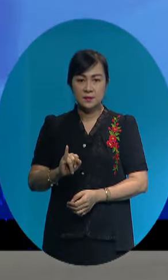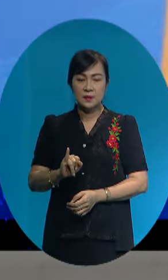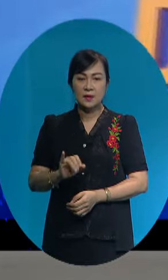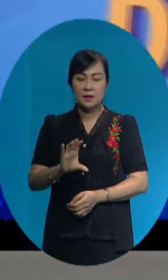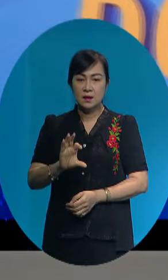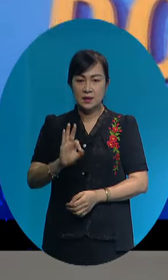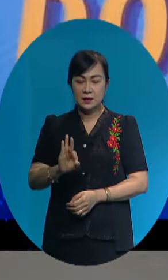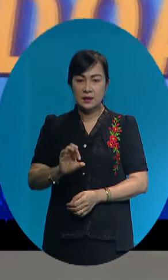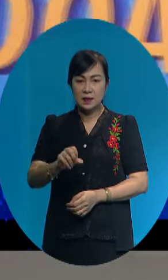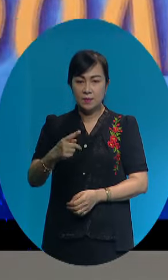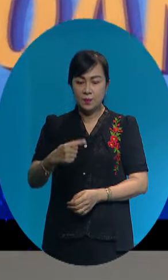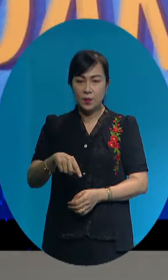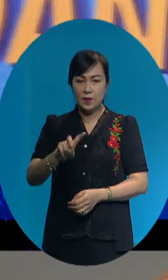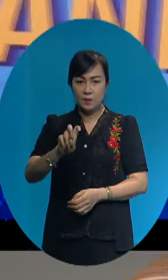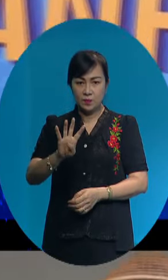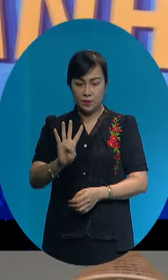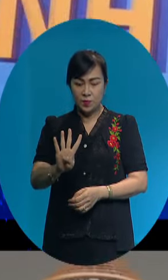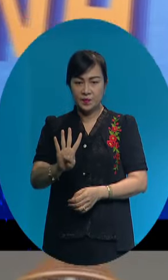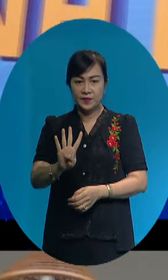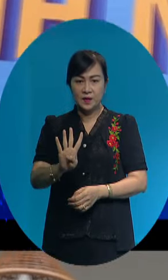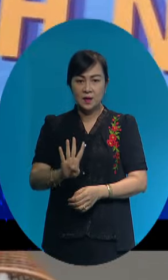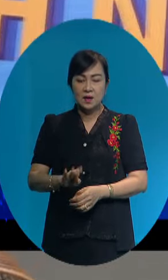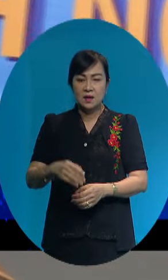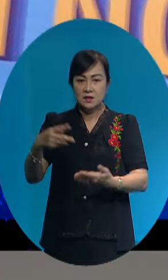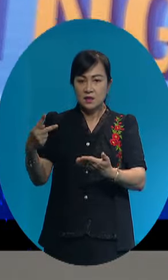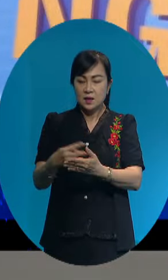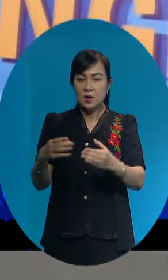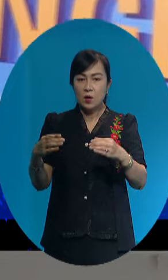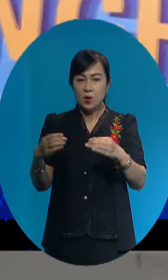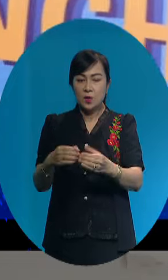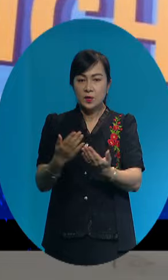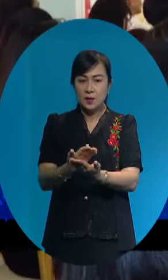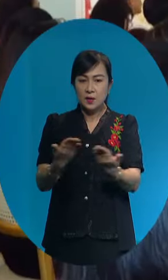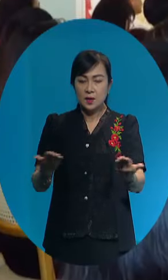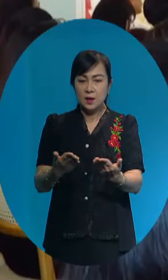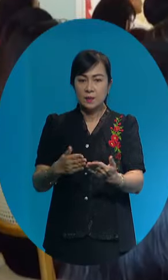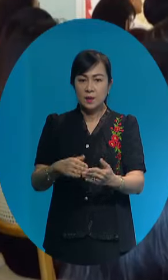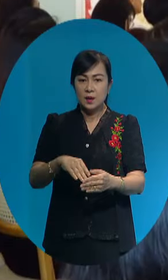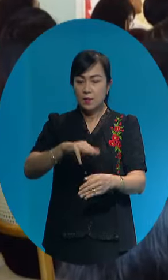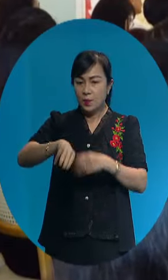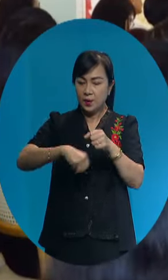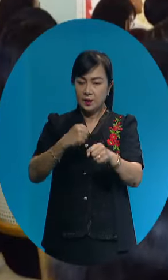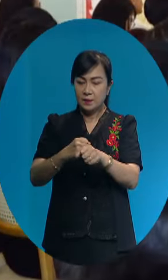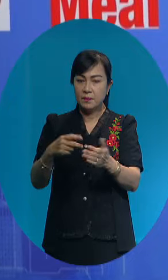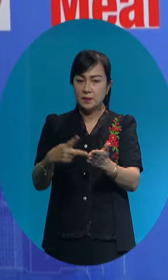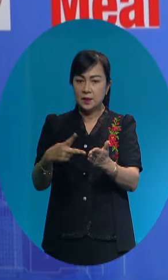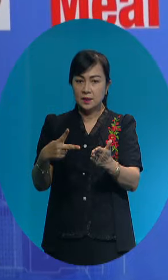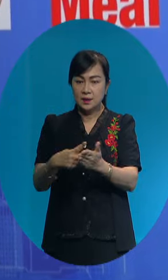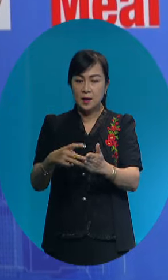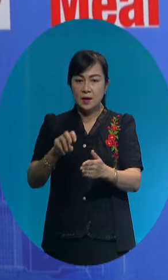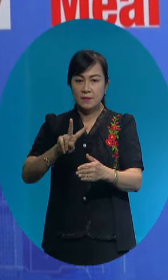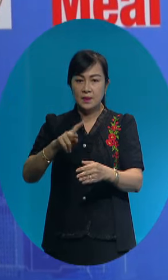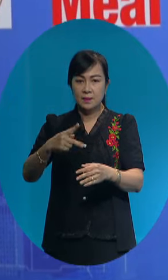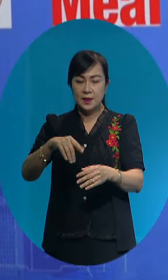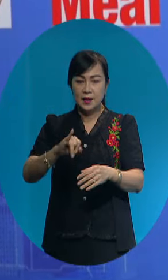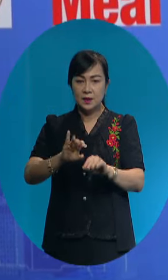conference and Expo 2024 là chỗi sự kiện hội nghị và triển lãm thương mại thường niên hàng năm lần thứ hai do vbi